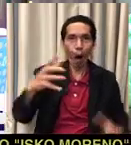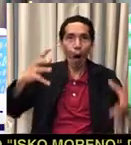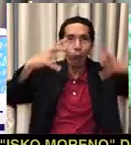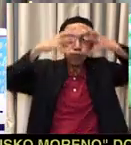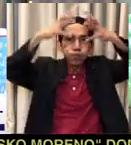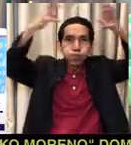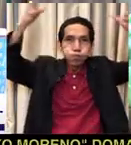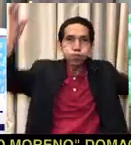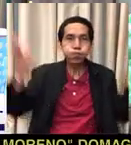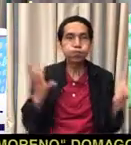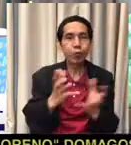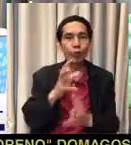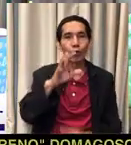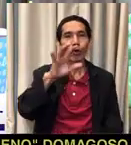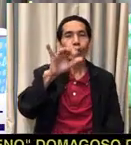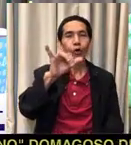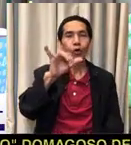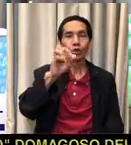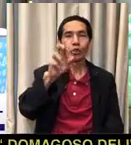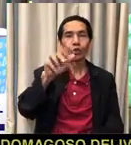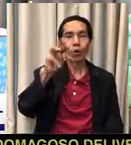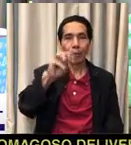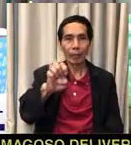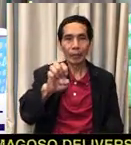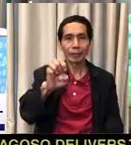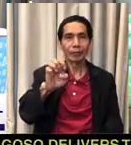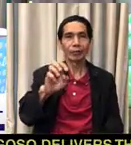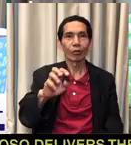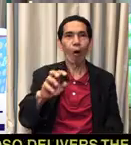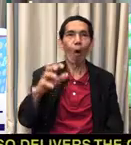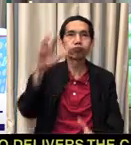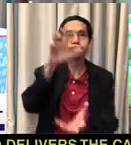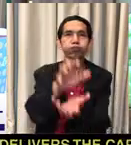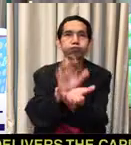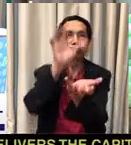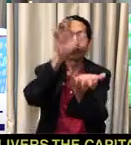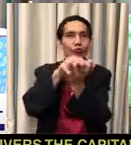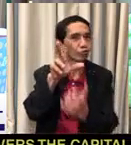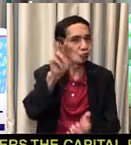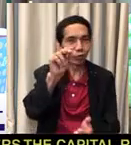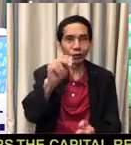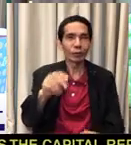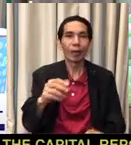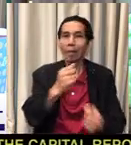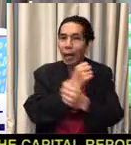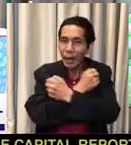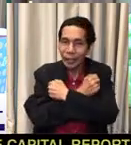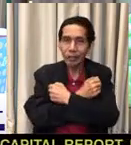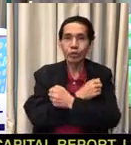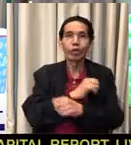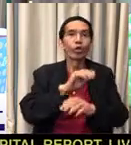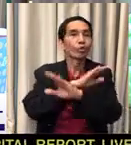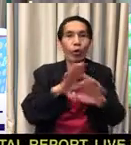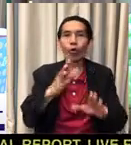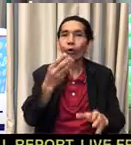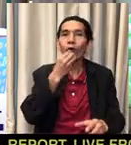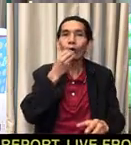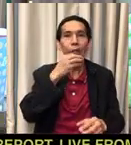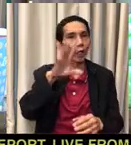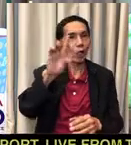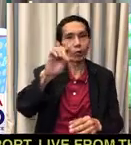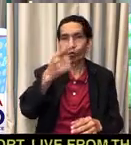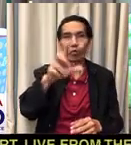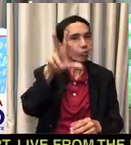kasi ng bibig ni Yorme. Andiyan. Oh, wag. Mali nyo, kung wag ko kayong kakain ng